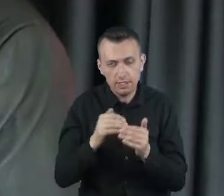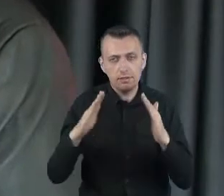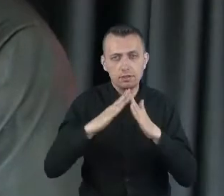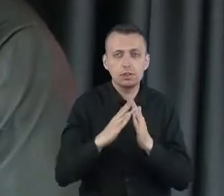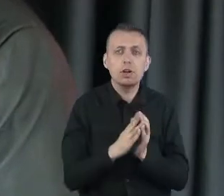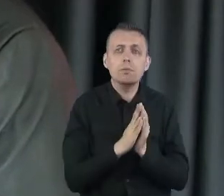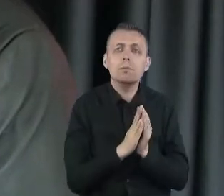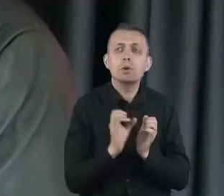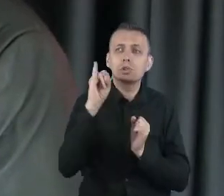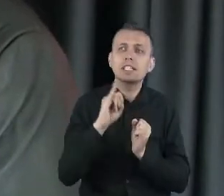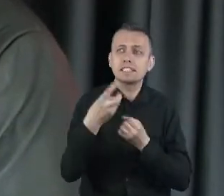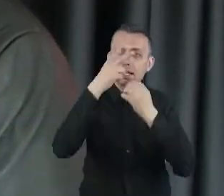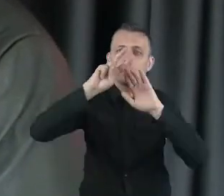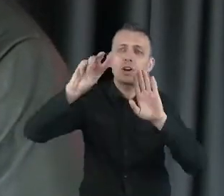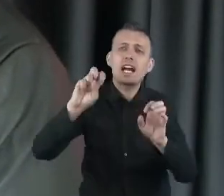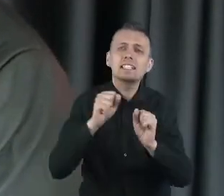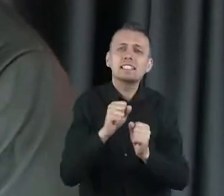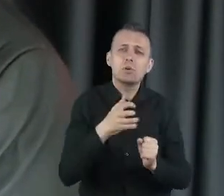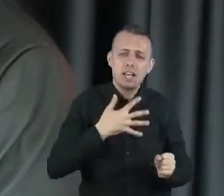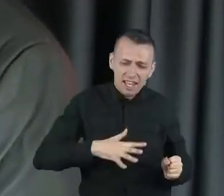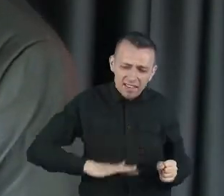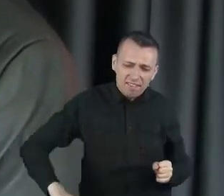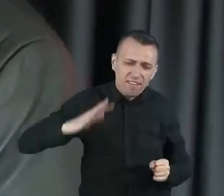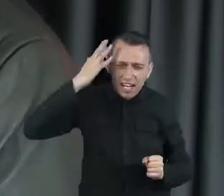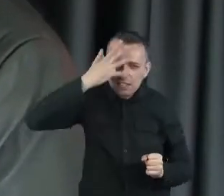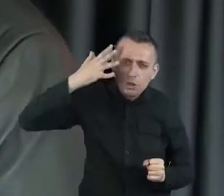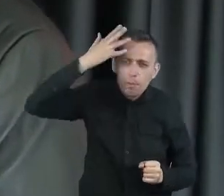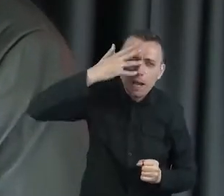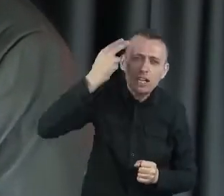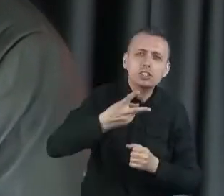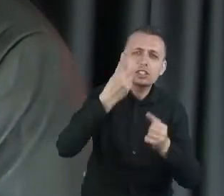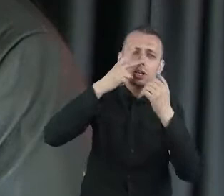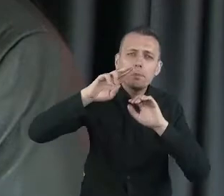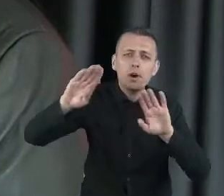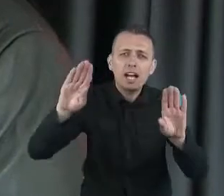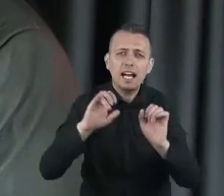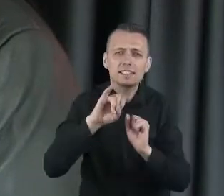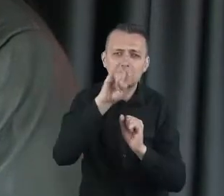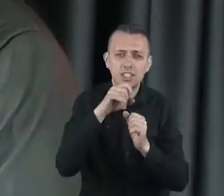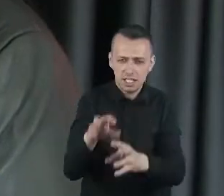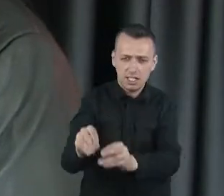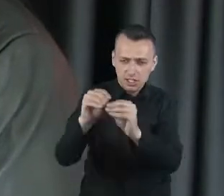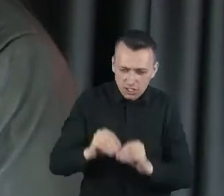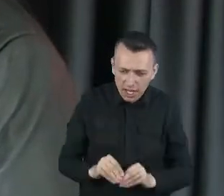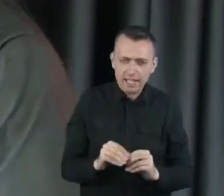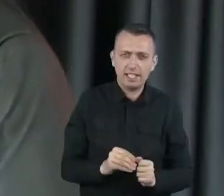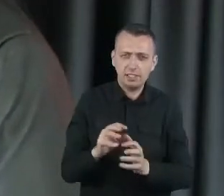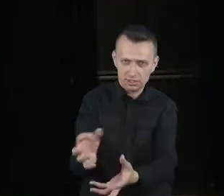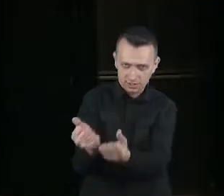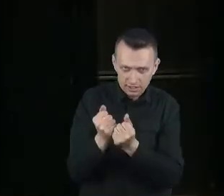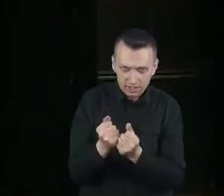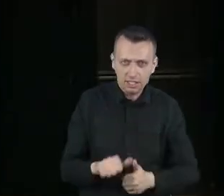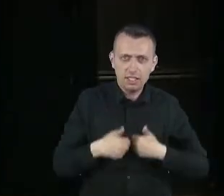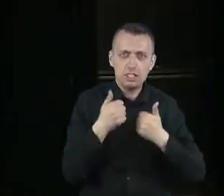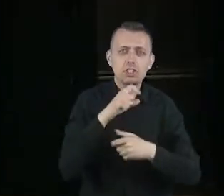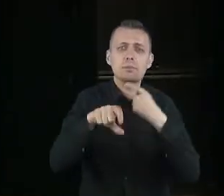warto marzyć i warto wykazać się determinacją w działaniu, sięgać po realizację założonych celów.